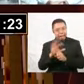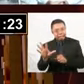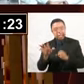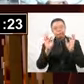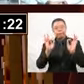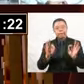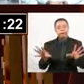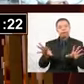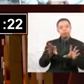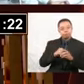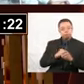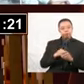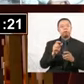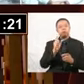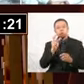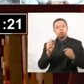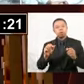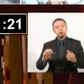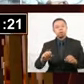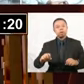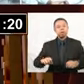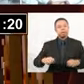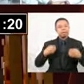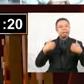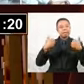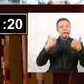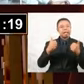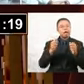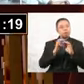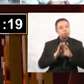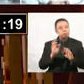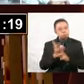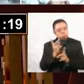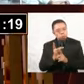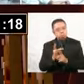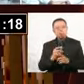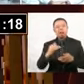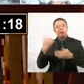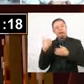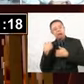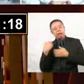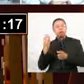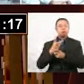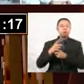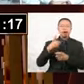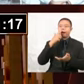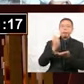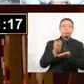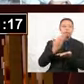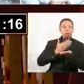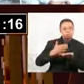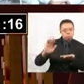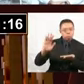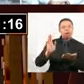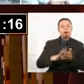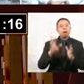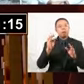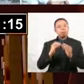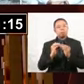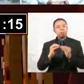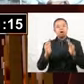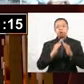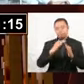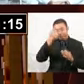pendidikan inklusi kesejahteraan guru mengurangi beban guru yang tidak perlu dan juga Kesehatan membangun RSUD